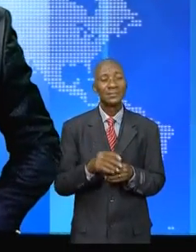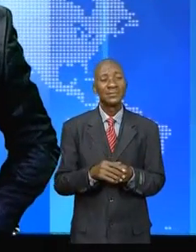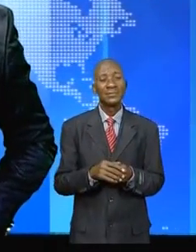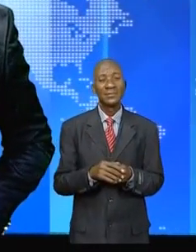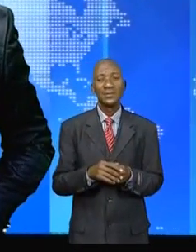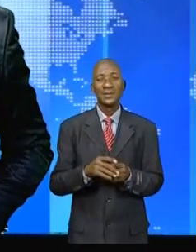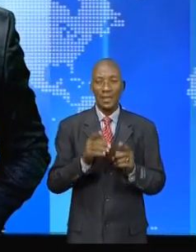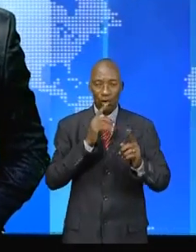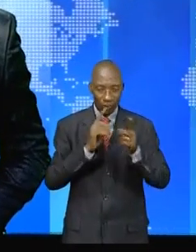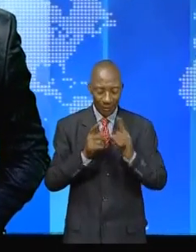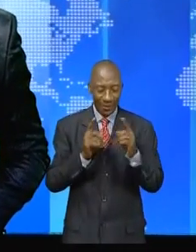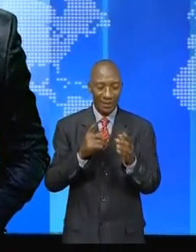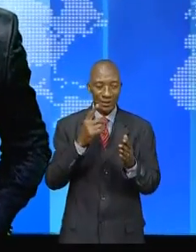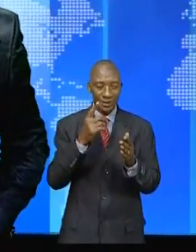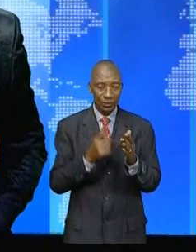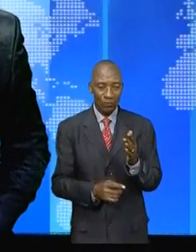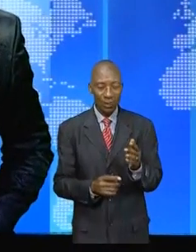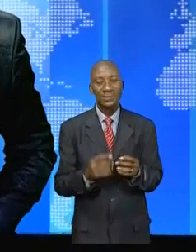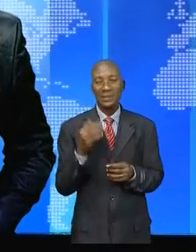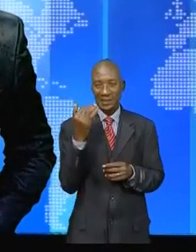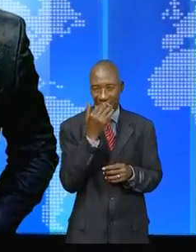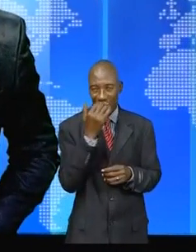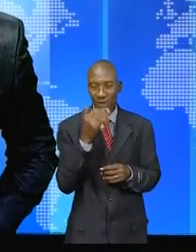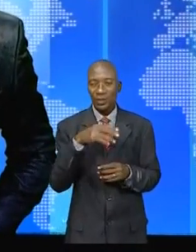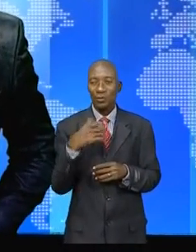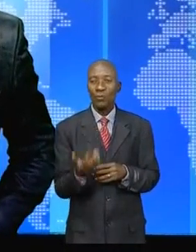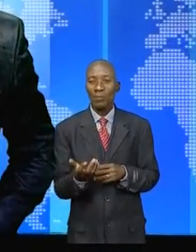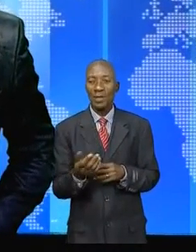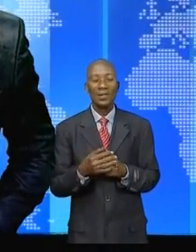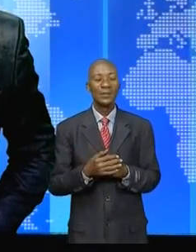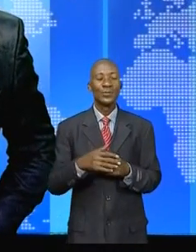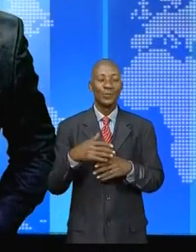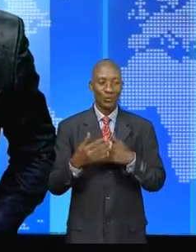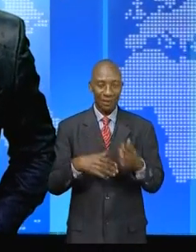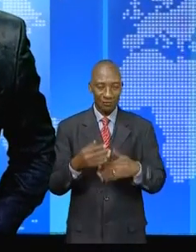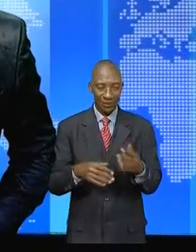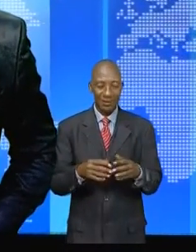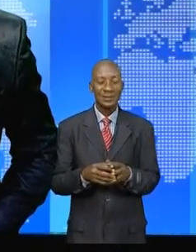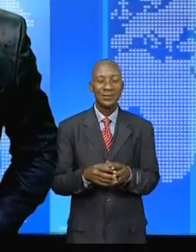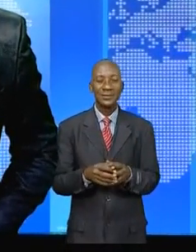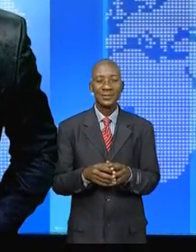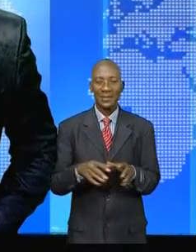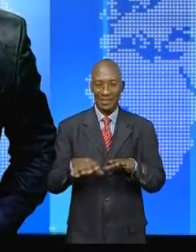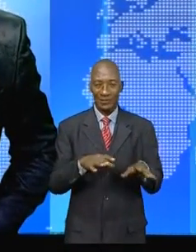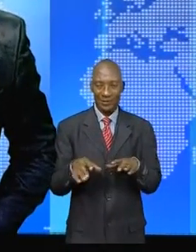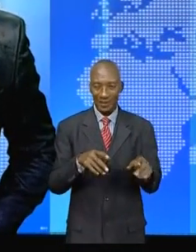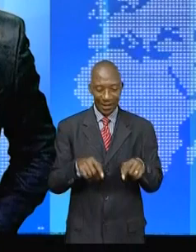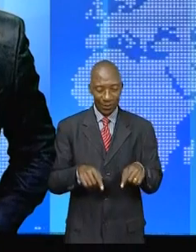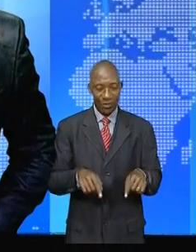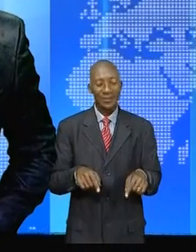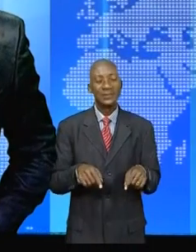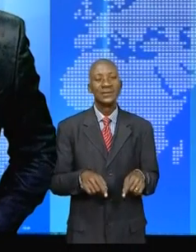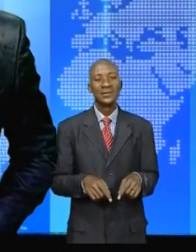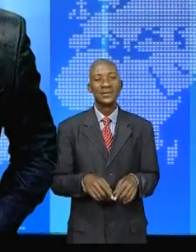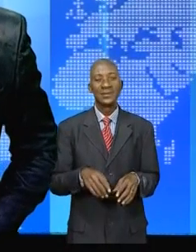autour de la musique. Forum de partage d'expériences des intellectuels congolais, de l'étranger, ses compatriotes congolais ont au cours de cette